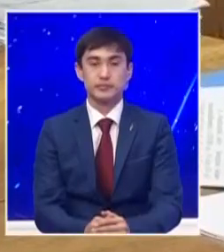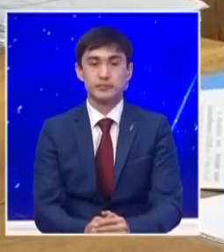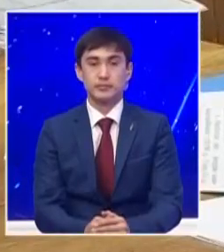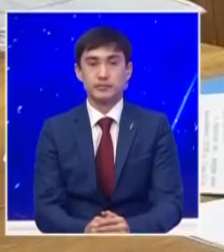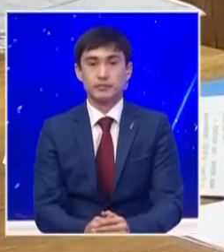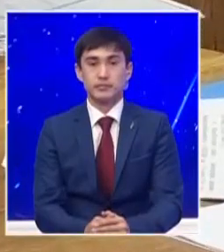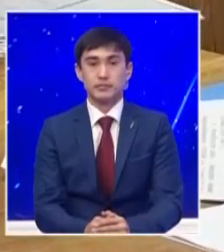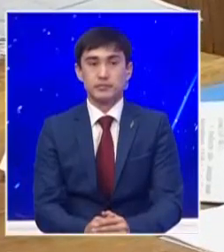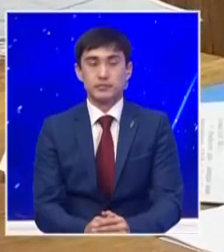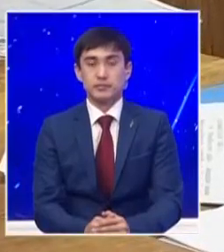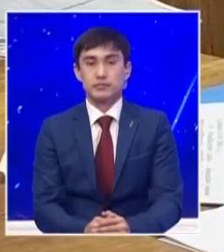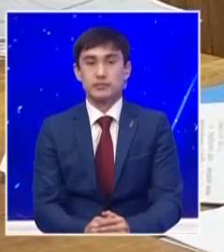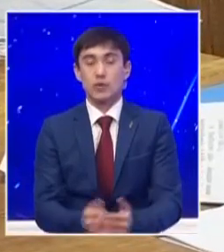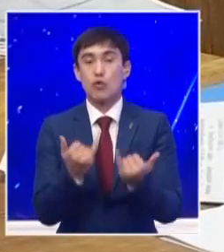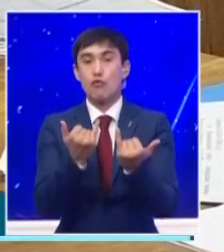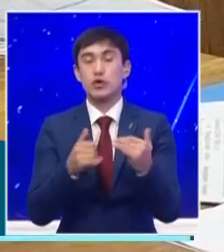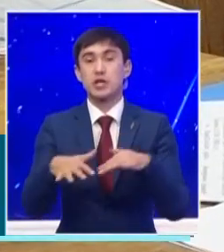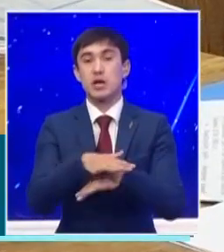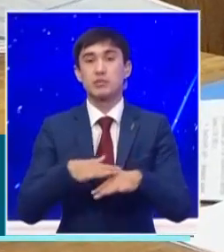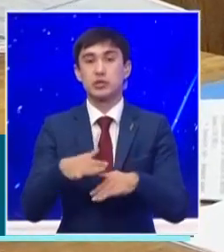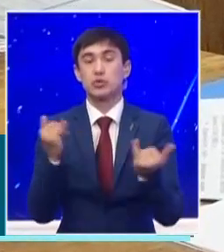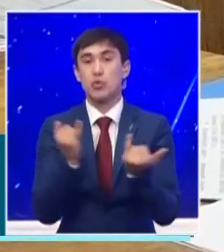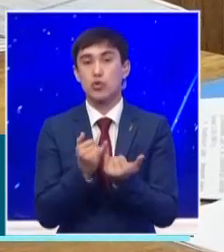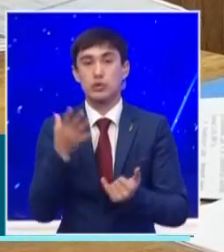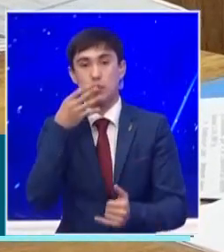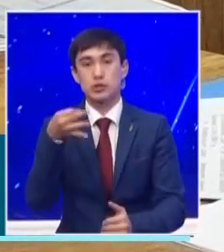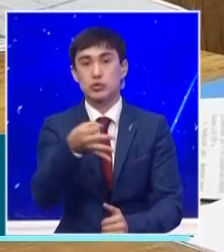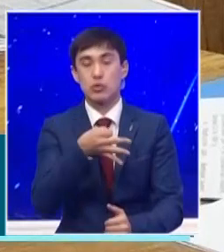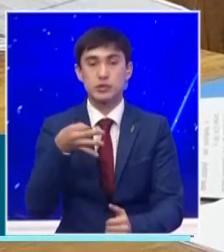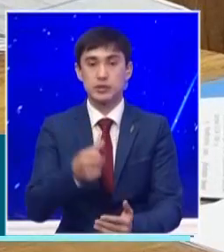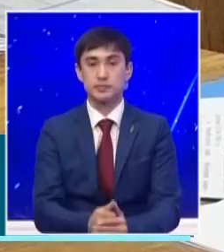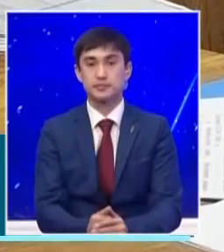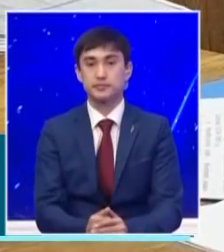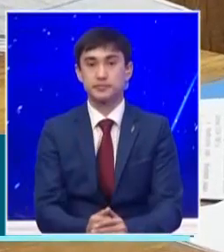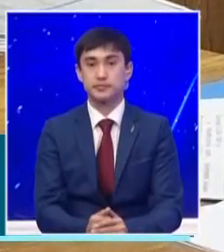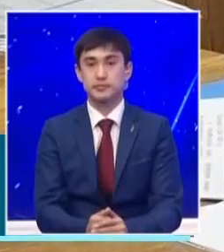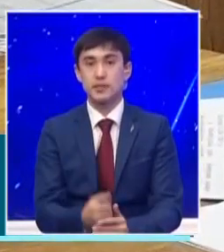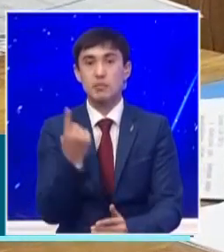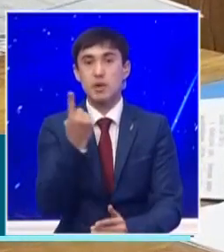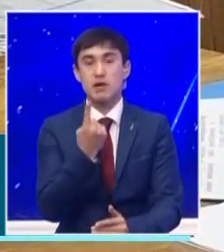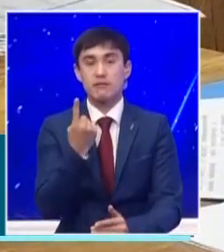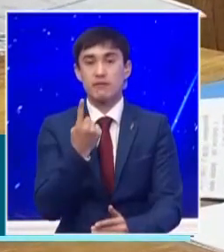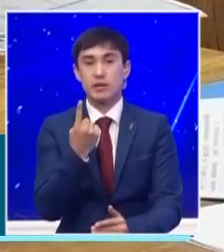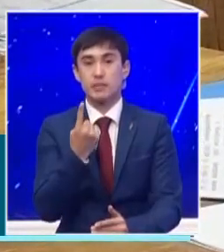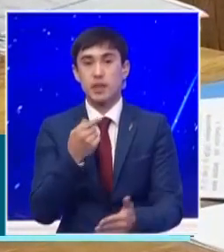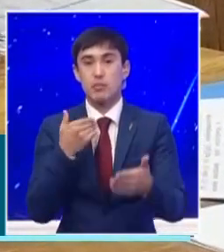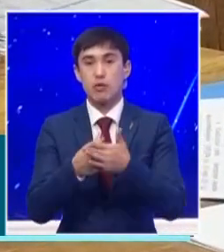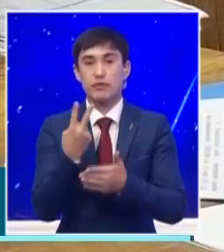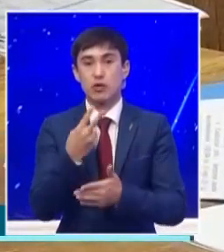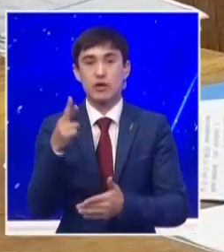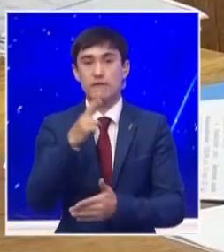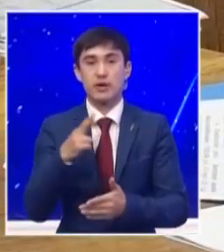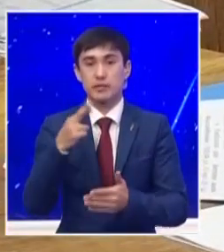плени Уважаемые жители и гости Алматинской области с 1 по 2